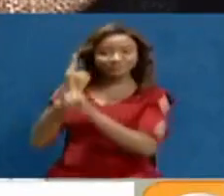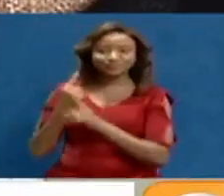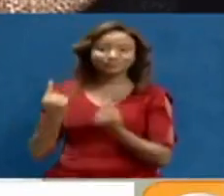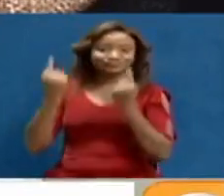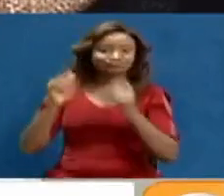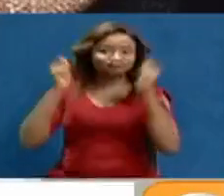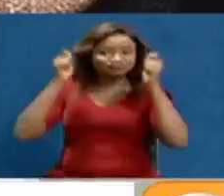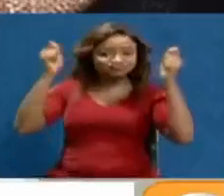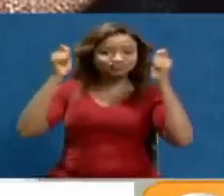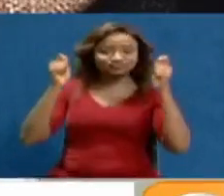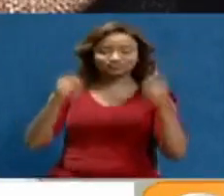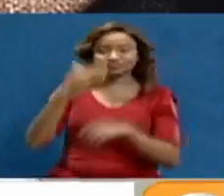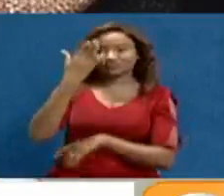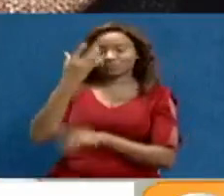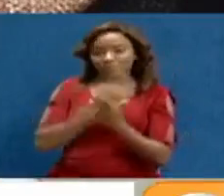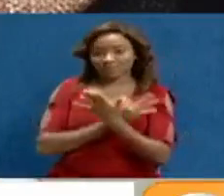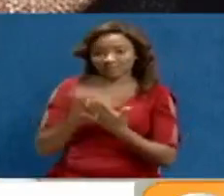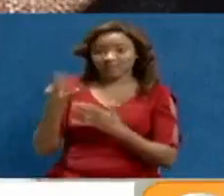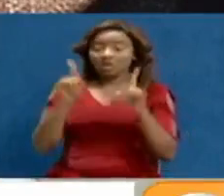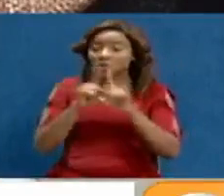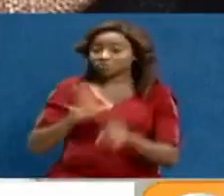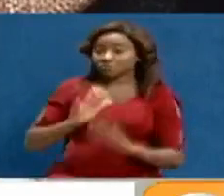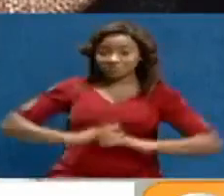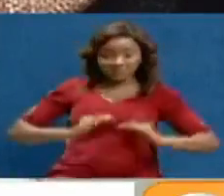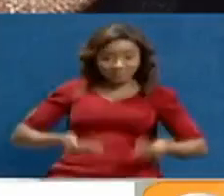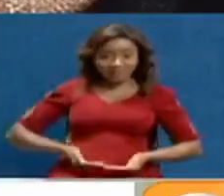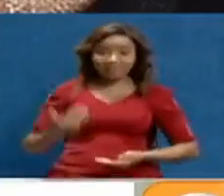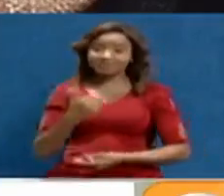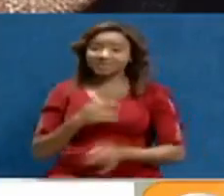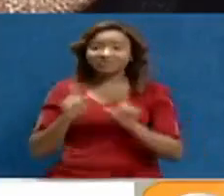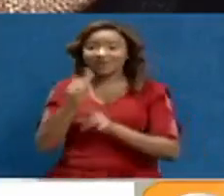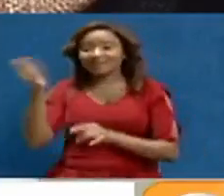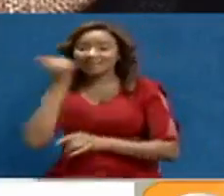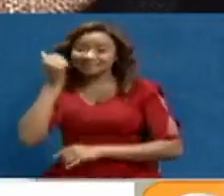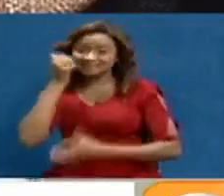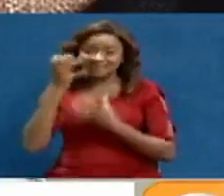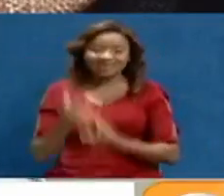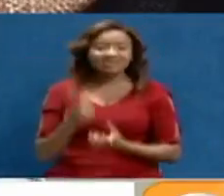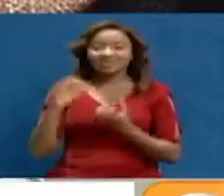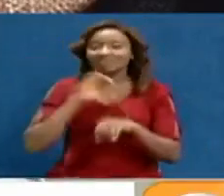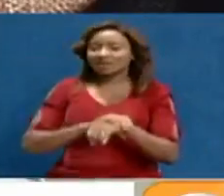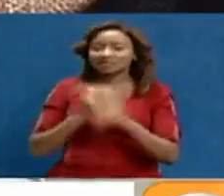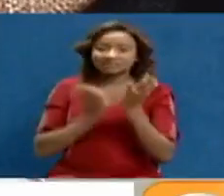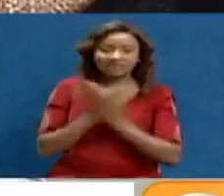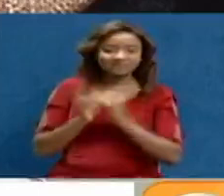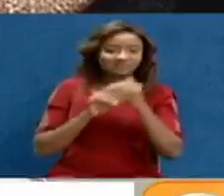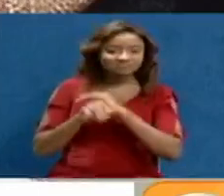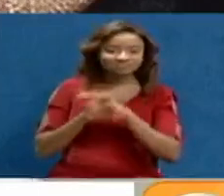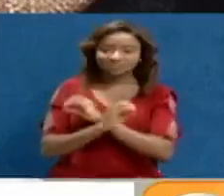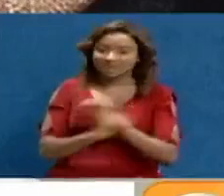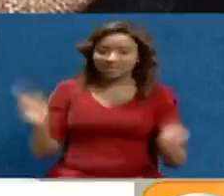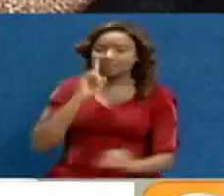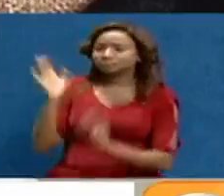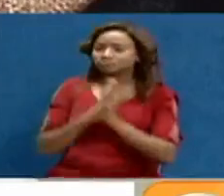sasa. Baadhi ya wagonjwa haswa wanawake wajawazito na hata wanaougua maradhi sugu wamesalia bila kuhudumiwa. Na kama anavyotuarifu Kadzo